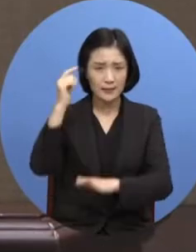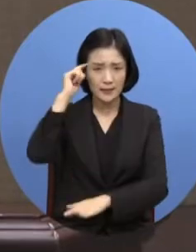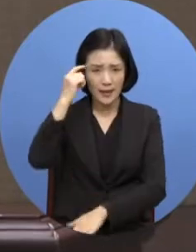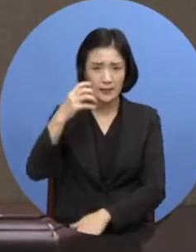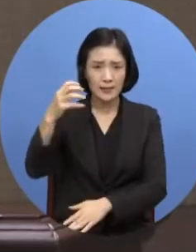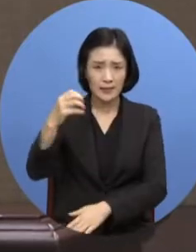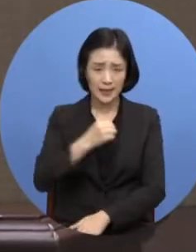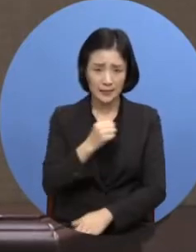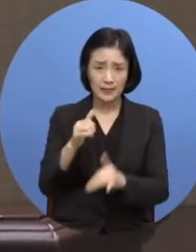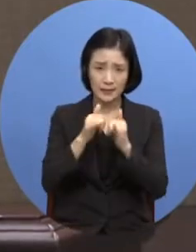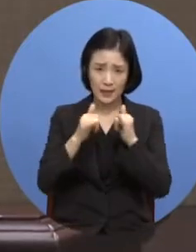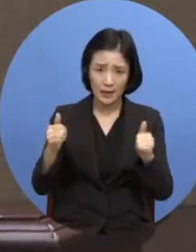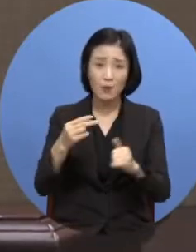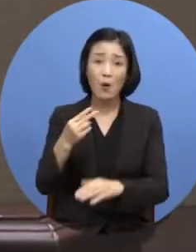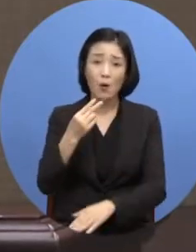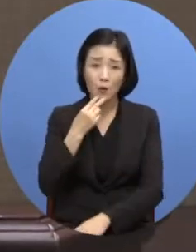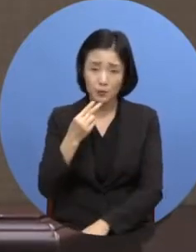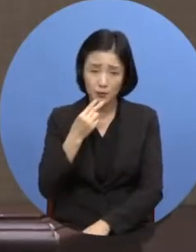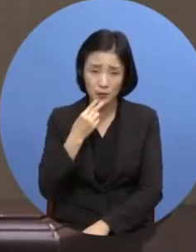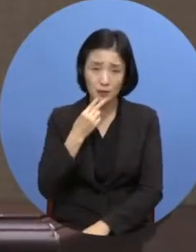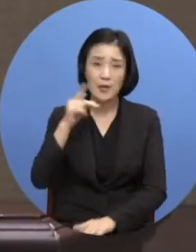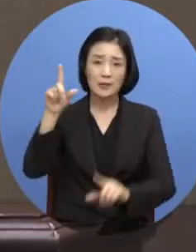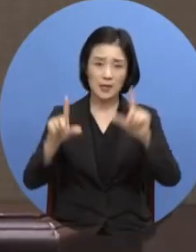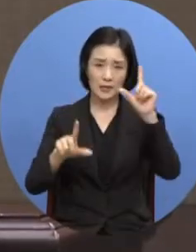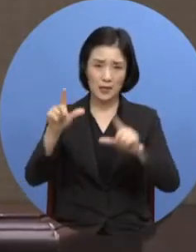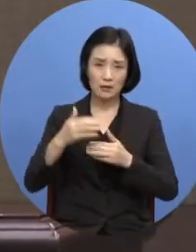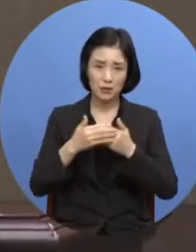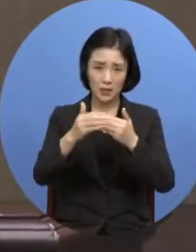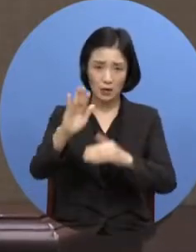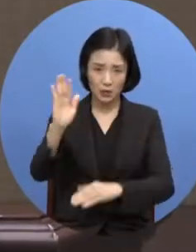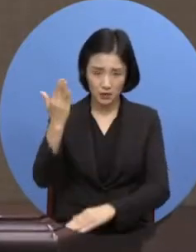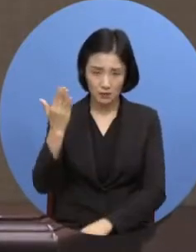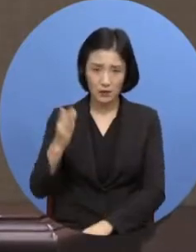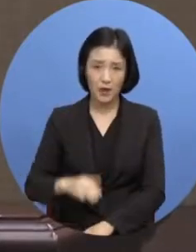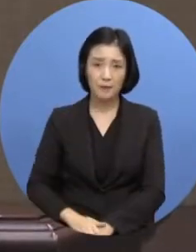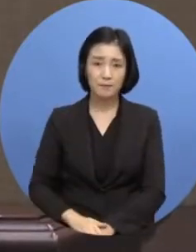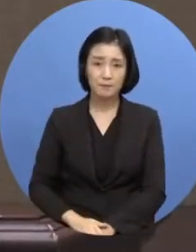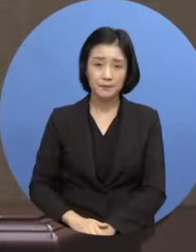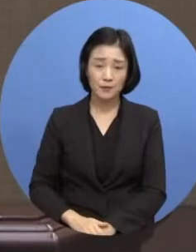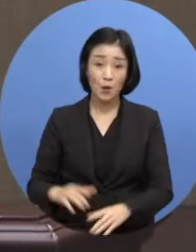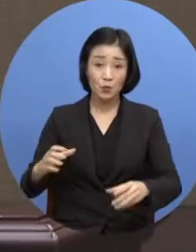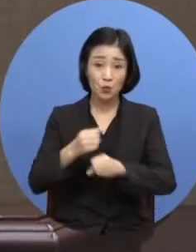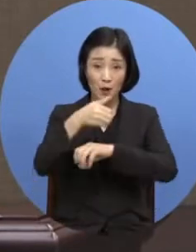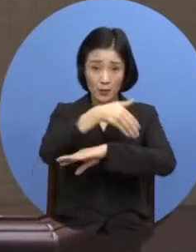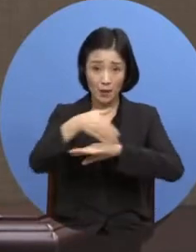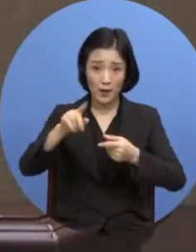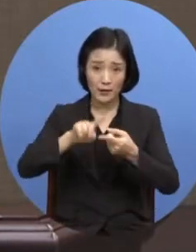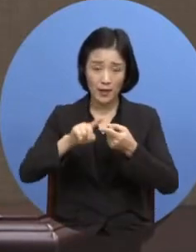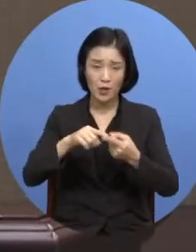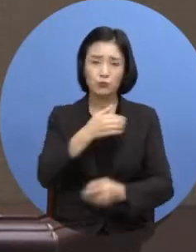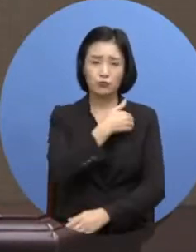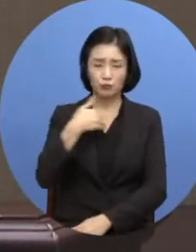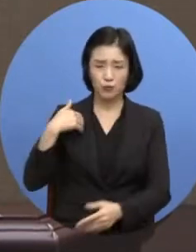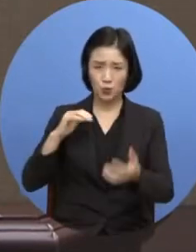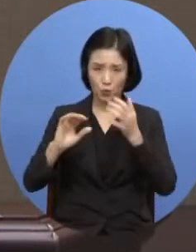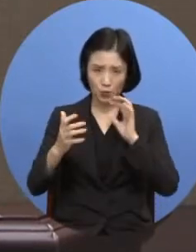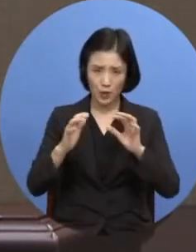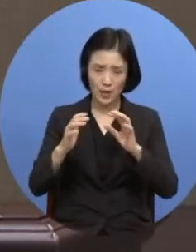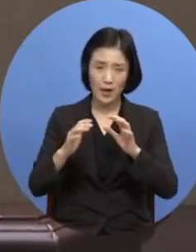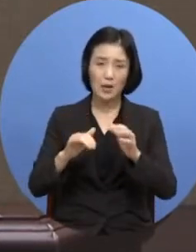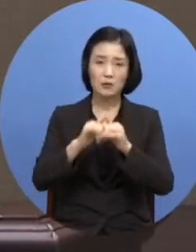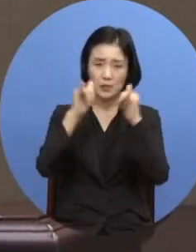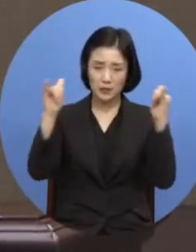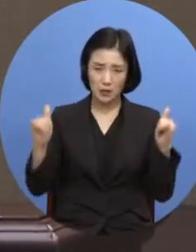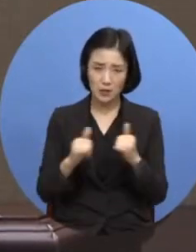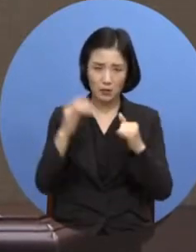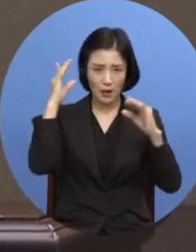단 한 사람도 없는 상태에서 진행되었습니다. 이는 종합계획에 대한 충분한 논의와 사회적